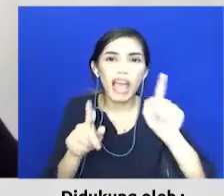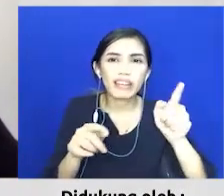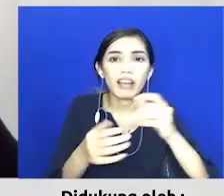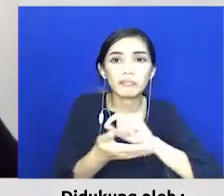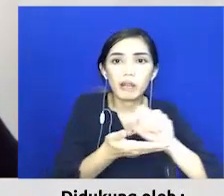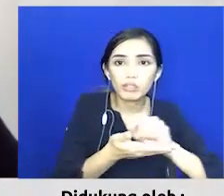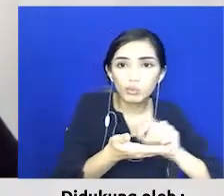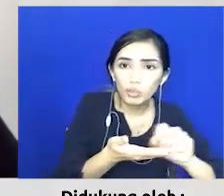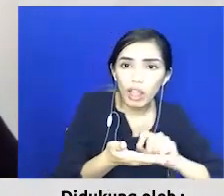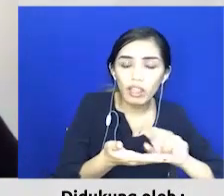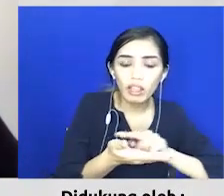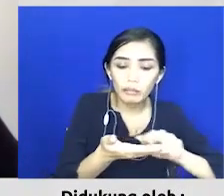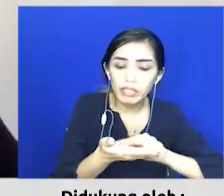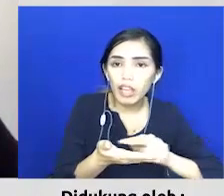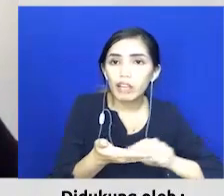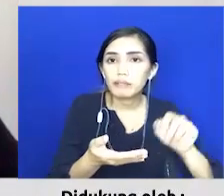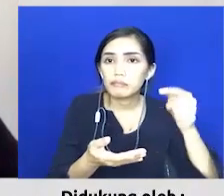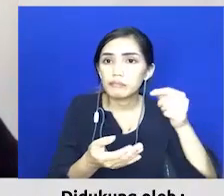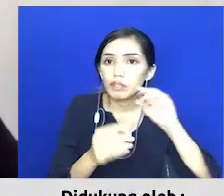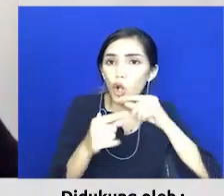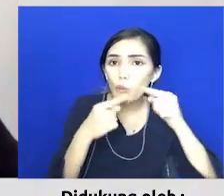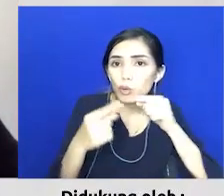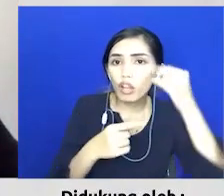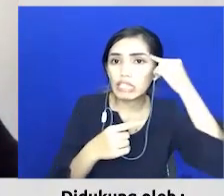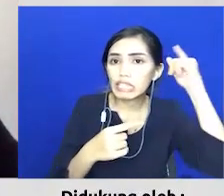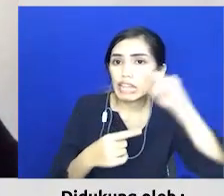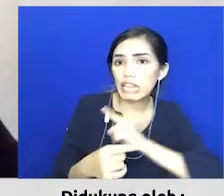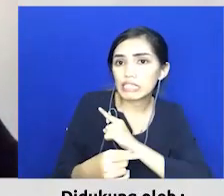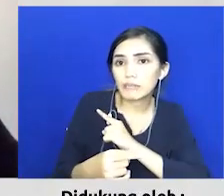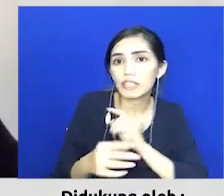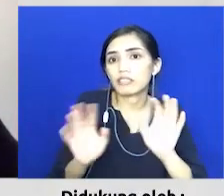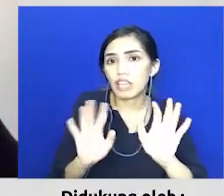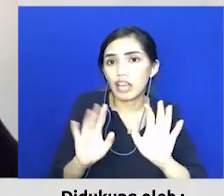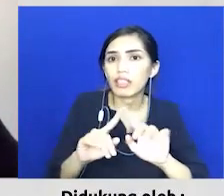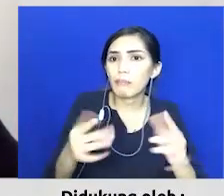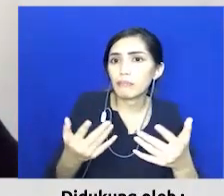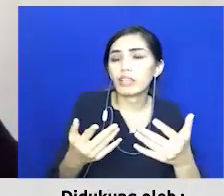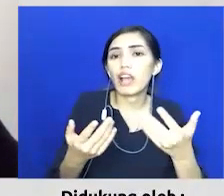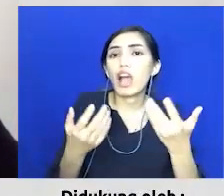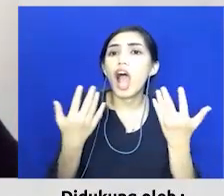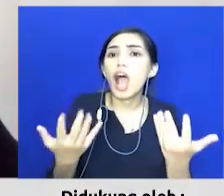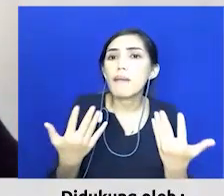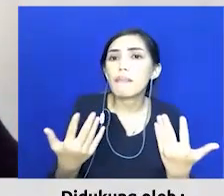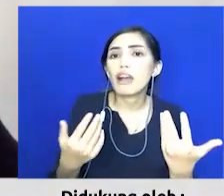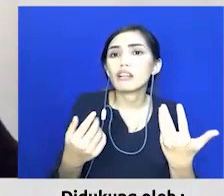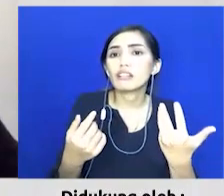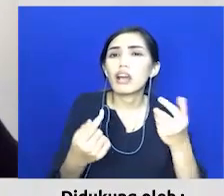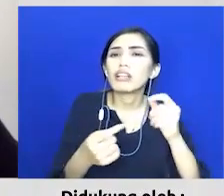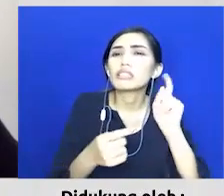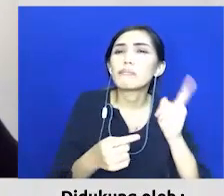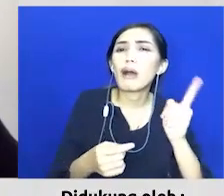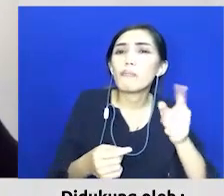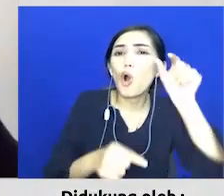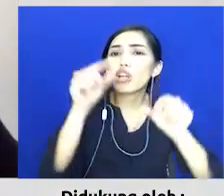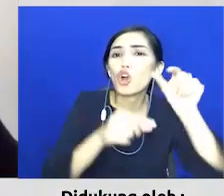audience come to the cinema. Dan itu yang menurut saya sering luput di dalam, nah ini juga problem film Indonesia, saya nggak